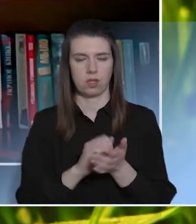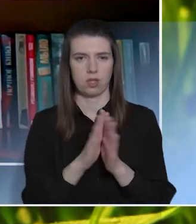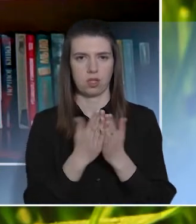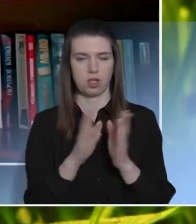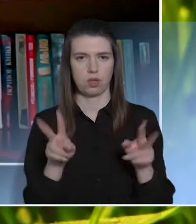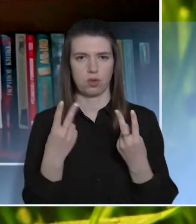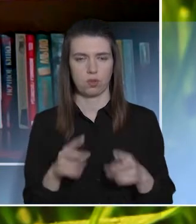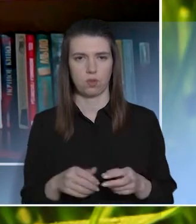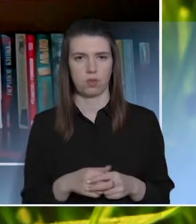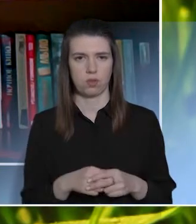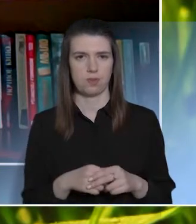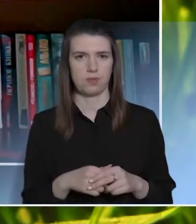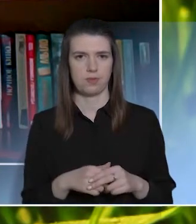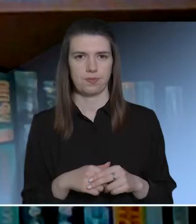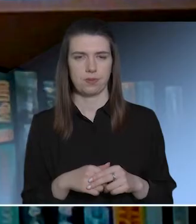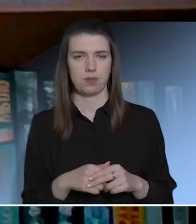занимается книжный клуб?